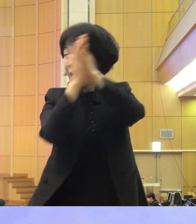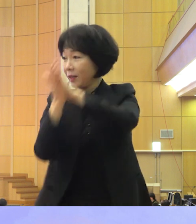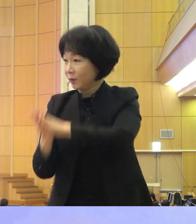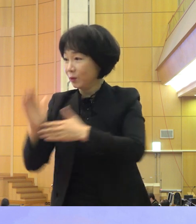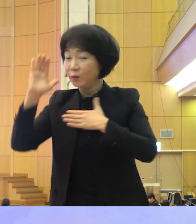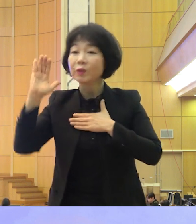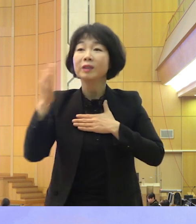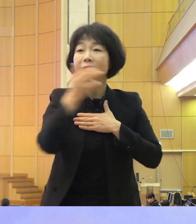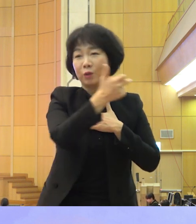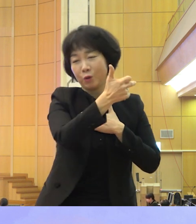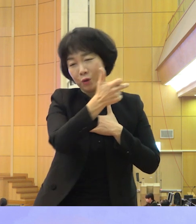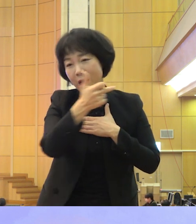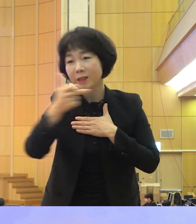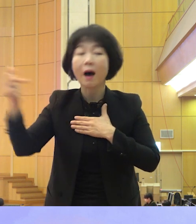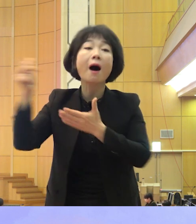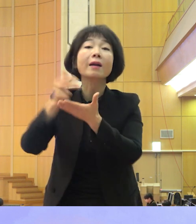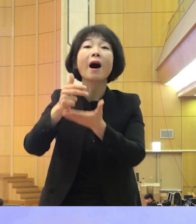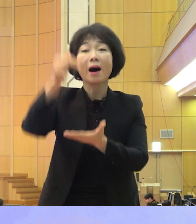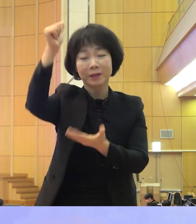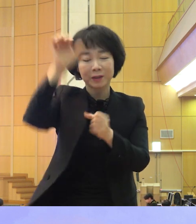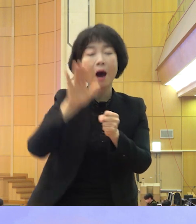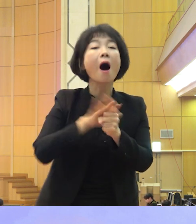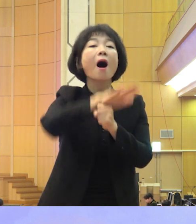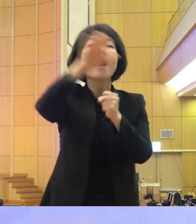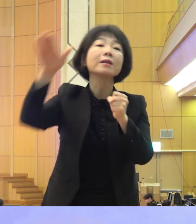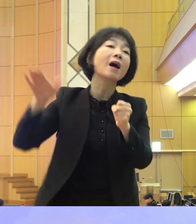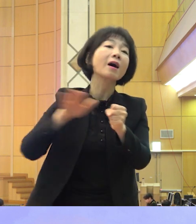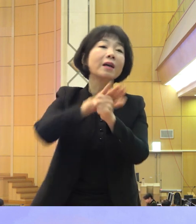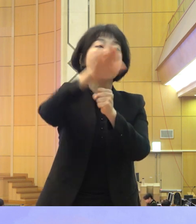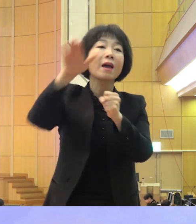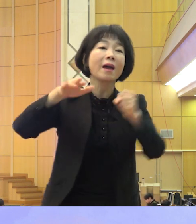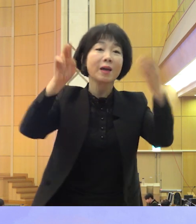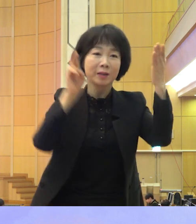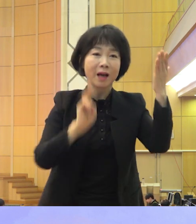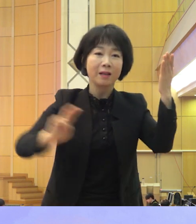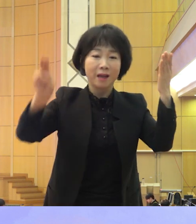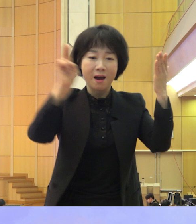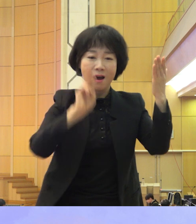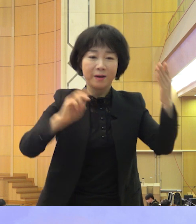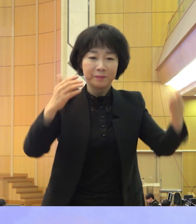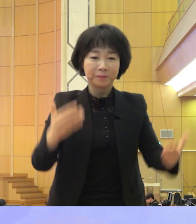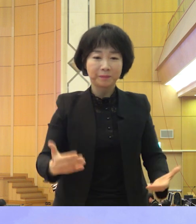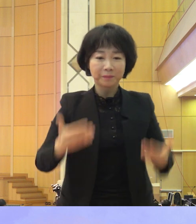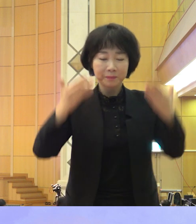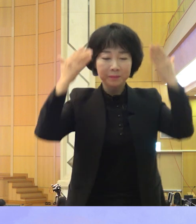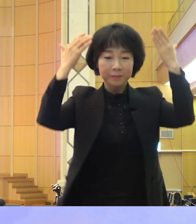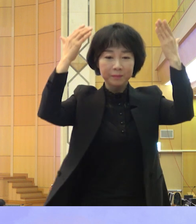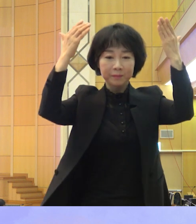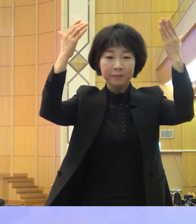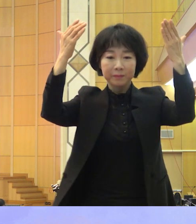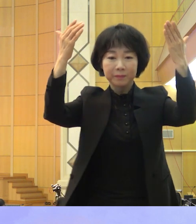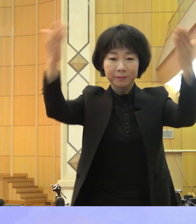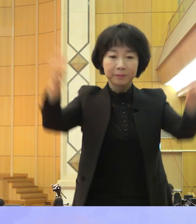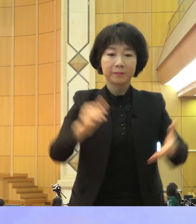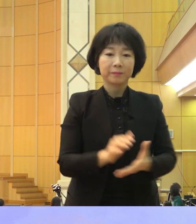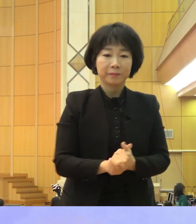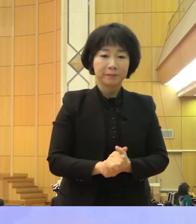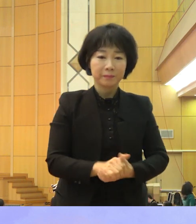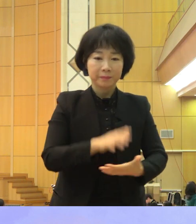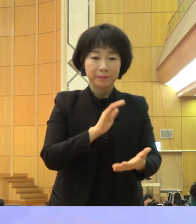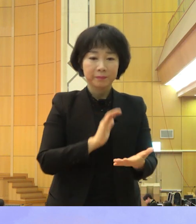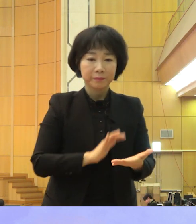변화되었네. 크신 주의 사랑 찬양해. 아멘. 이어서 박수치며